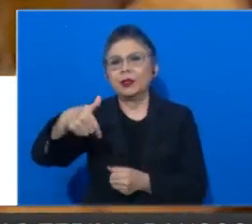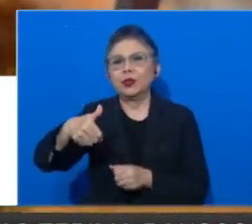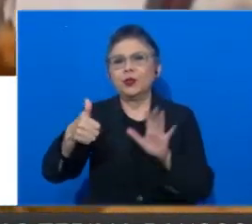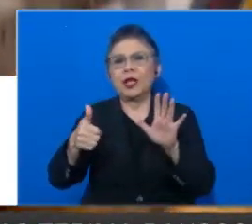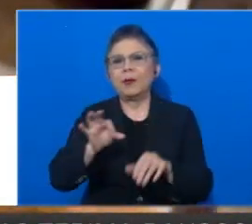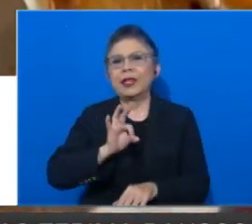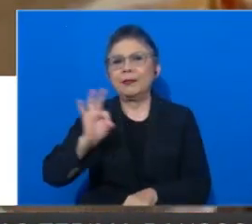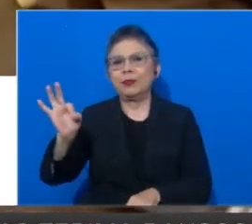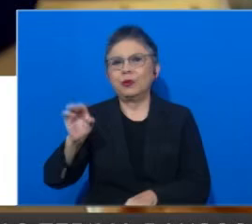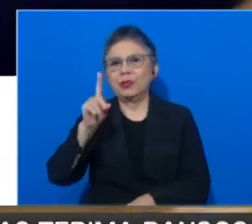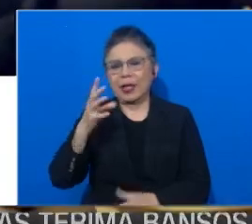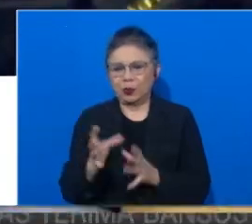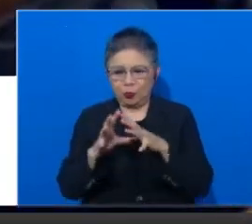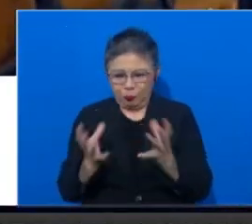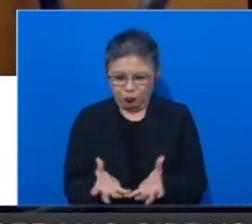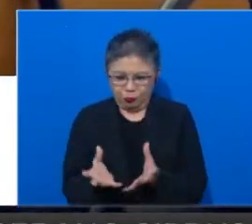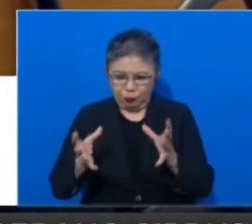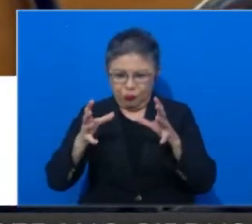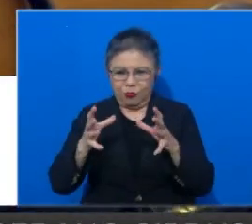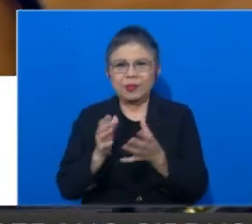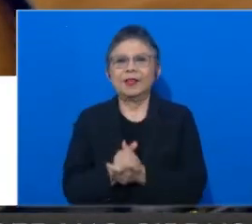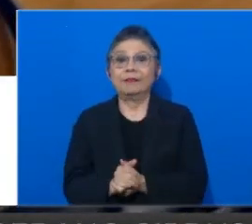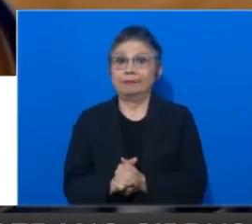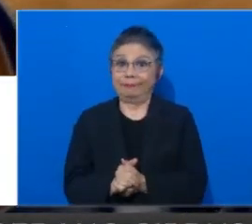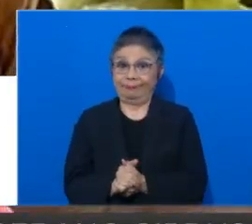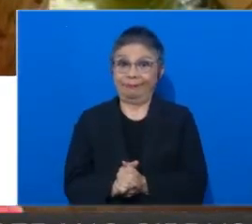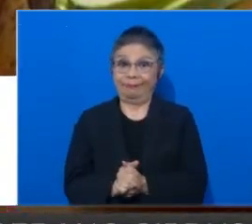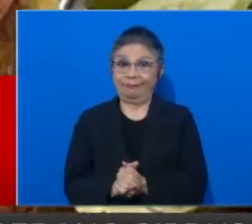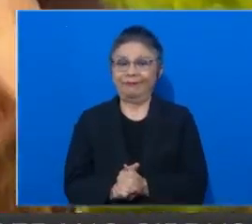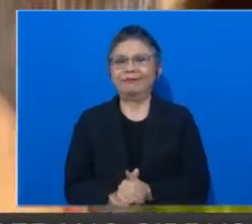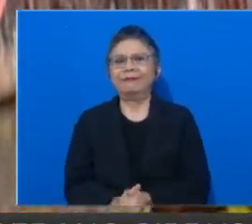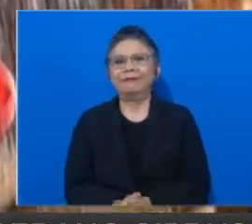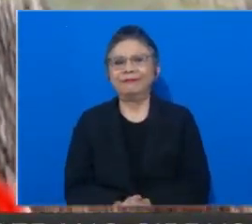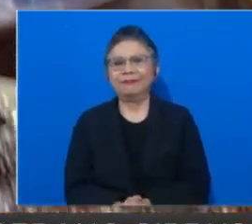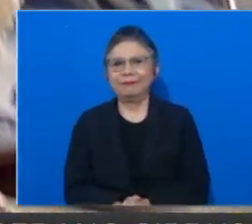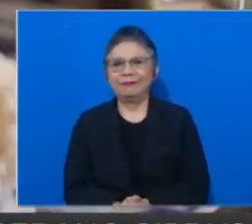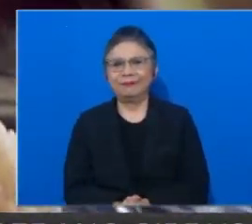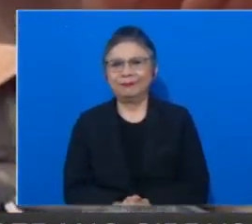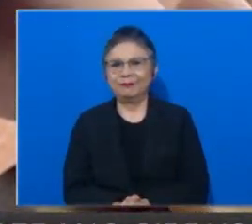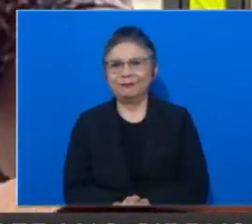Rp76.000 per porsinya. Tim Liputan, CNN Indonesia.